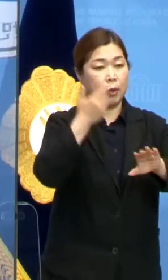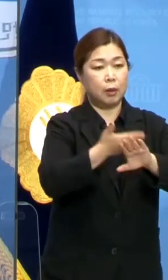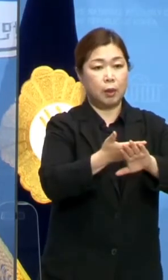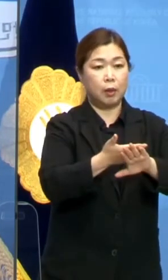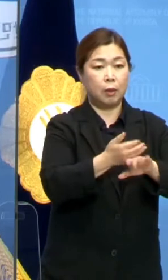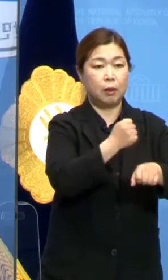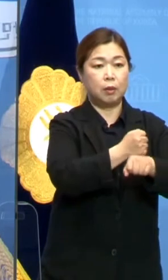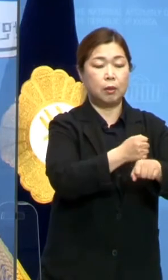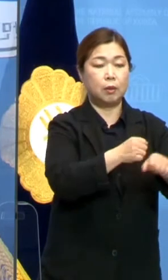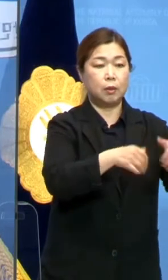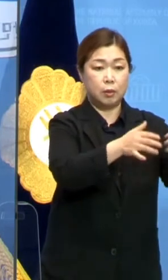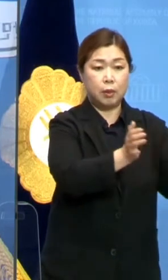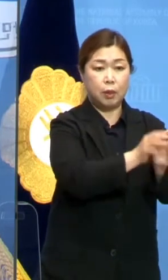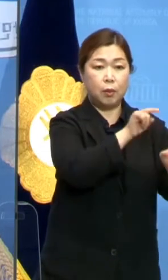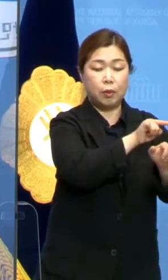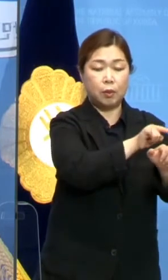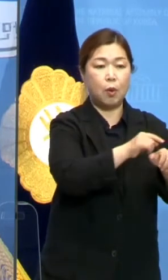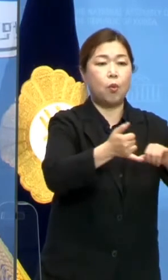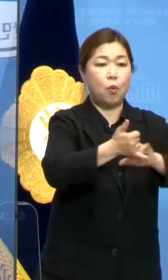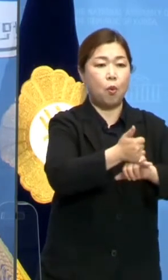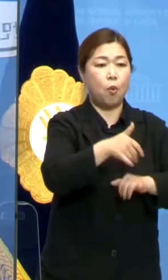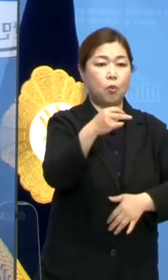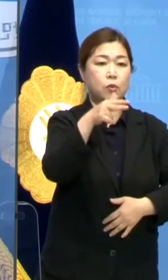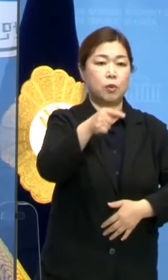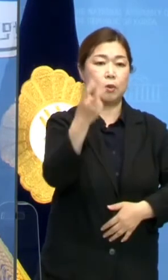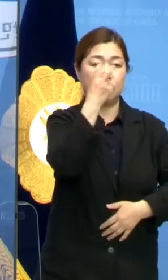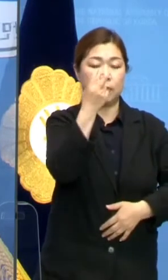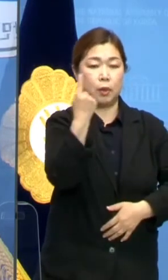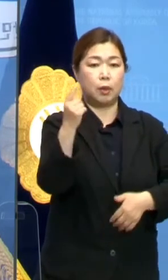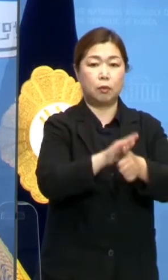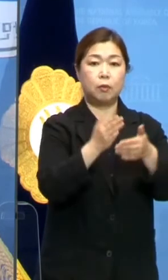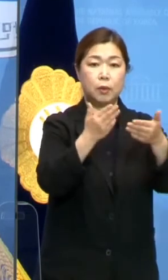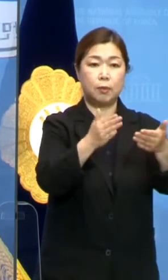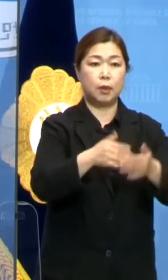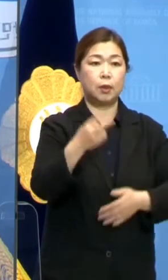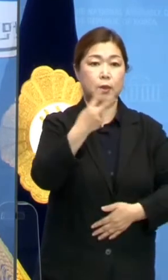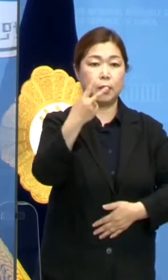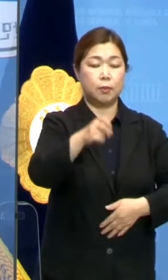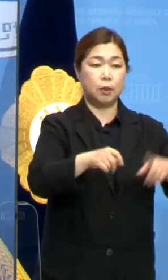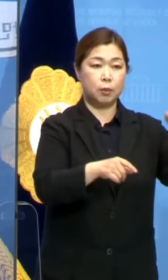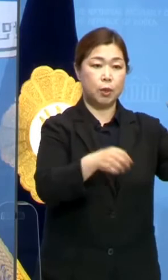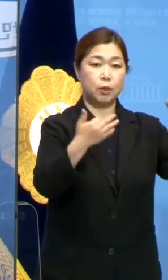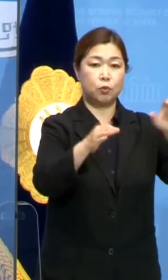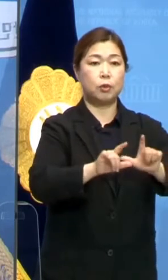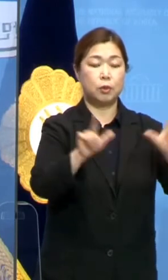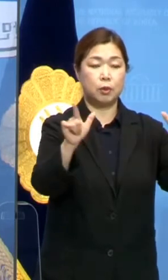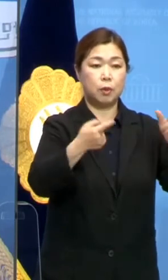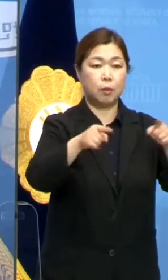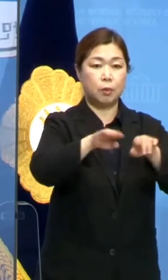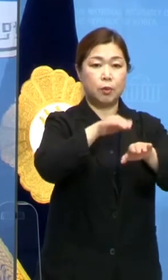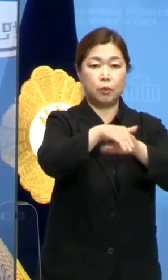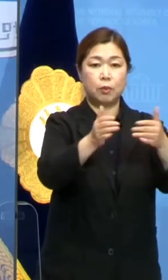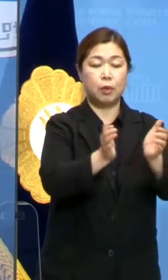세력으로부터 반드시 공수처를 지켜낼 것입니다. 2020년 11월 19일